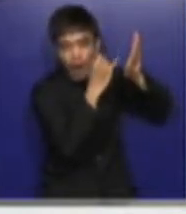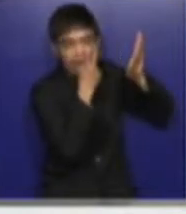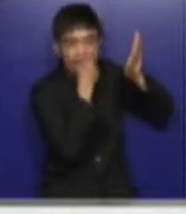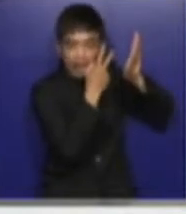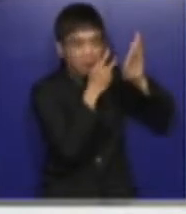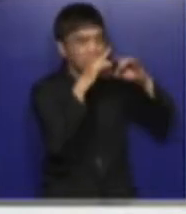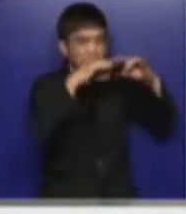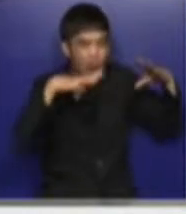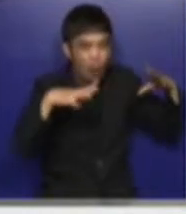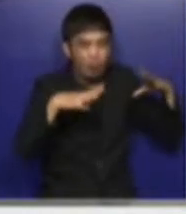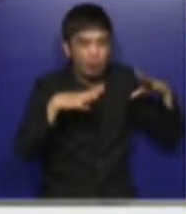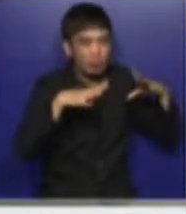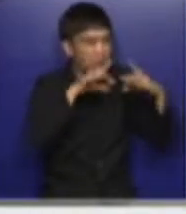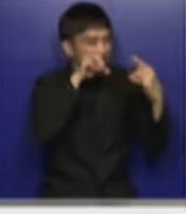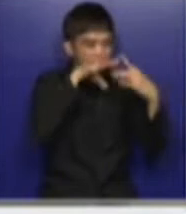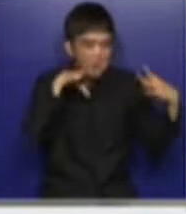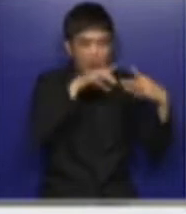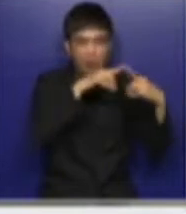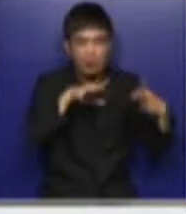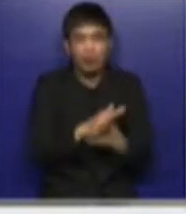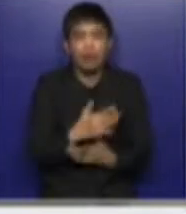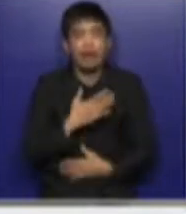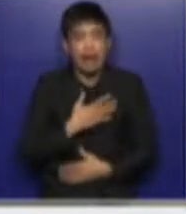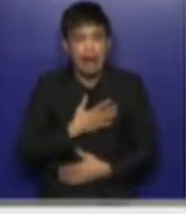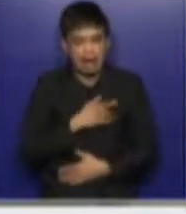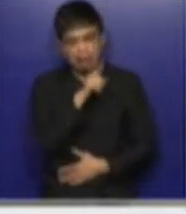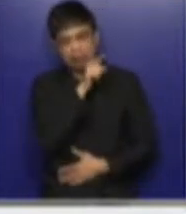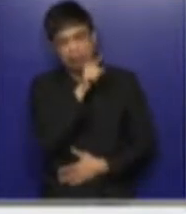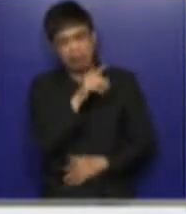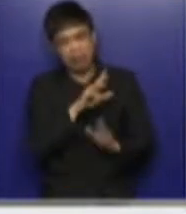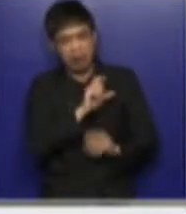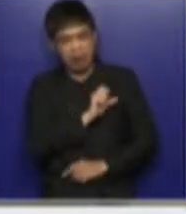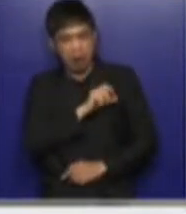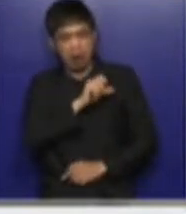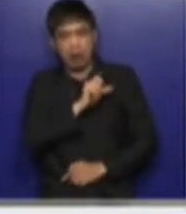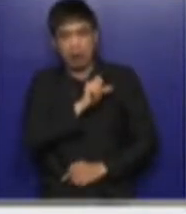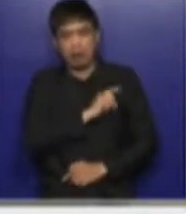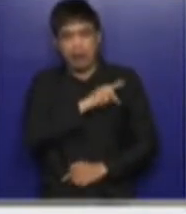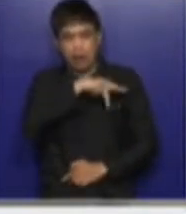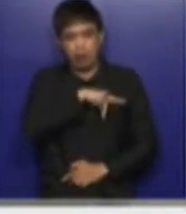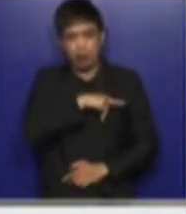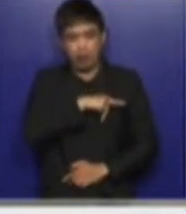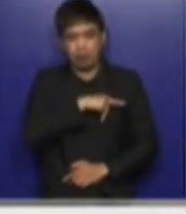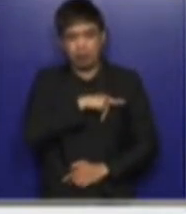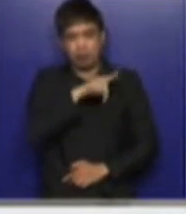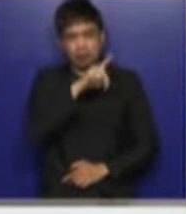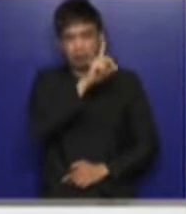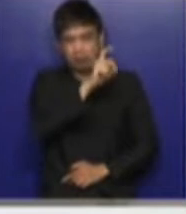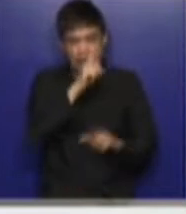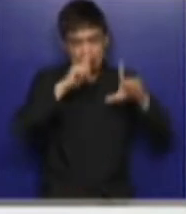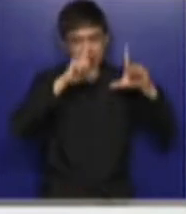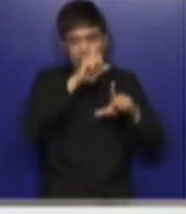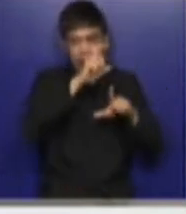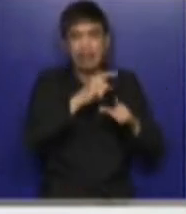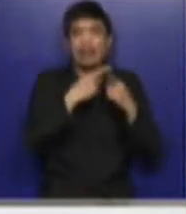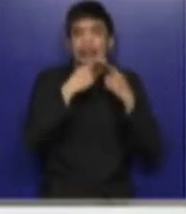มก็มีการถกเถียงว่าอันนี้เป็นการทำลายพุทธประวัติหรือเปล่านะคะจริงๆภาพนี้ค่ะเรียกว่าภาพกากค่ะ